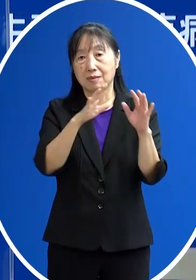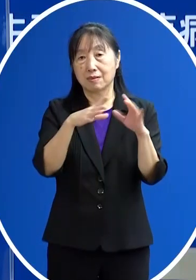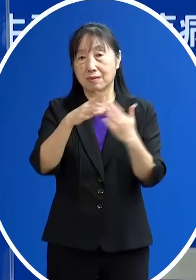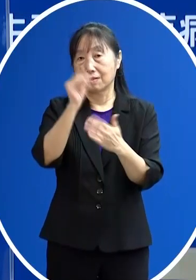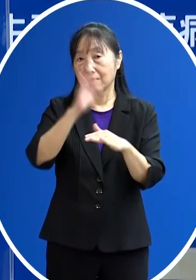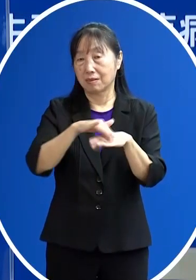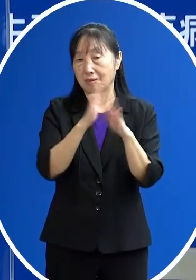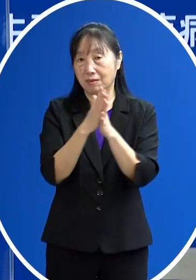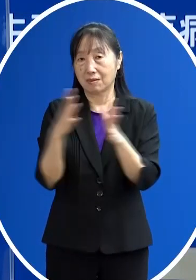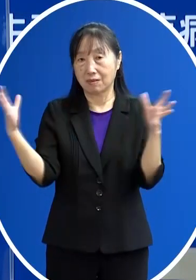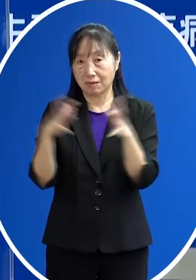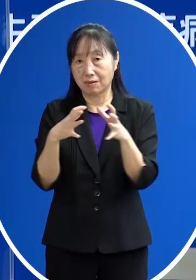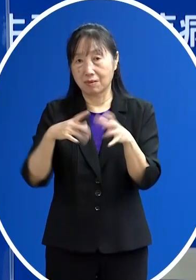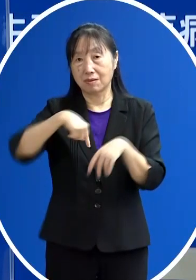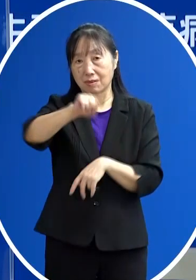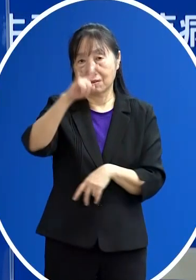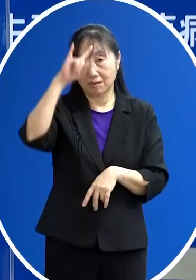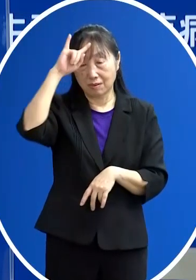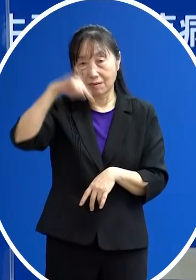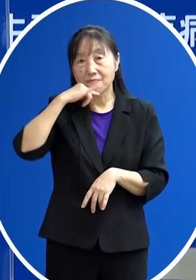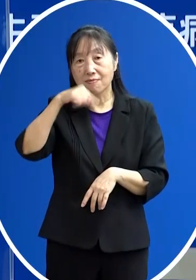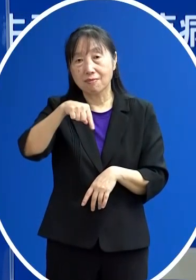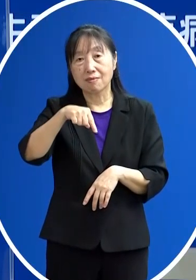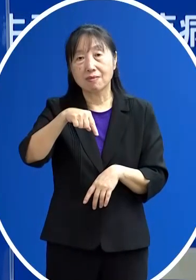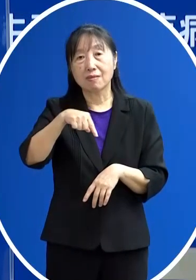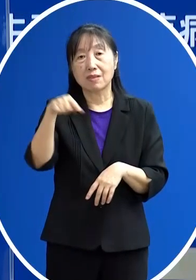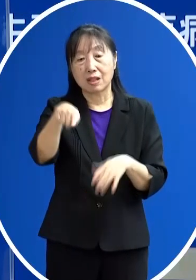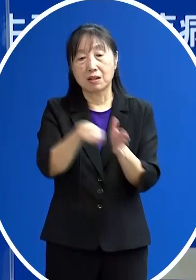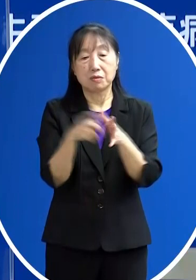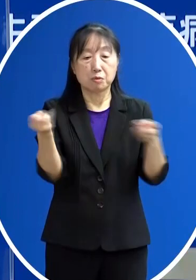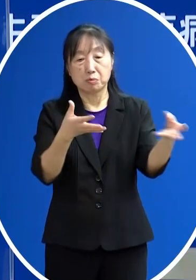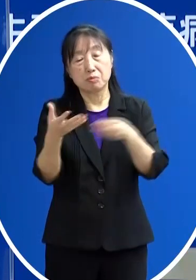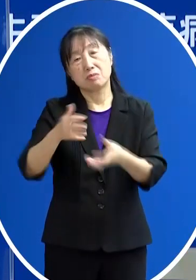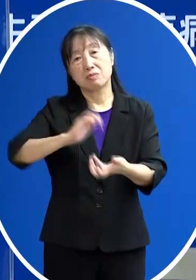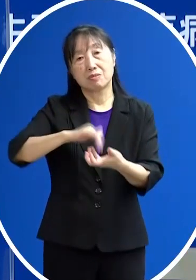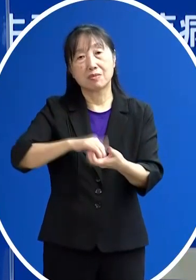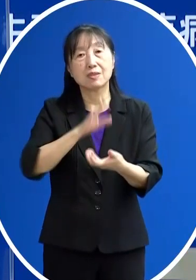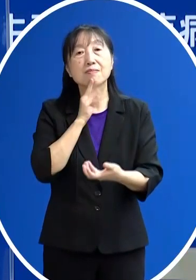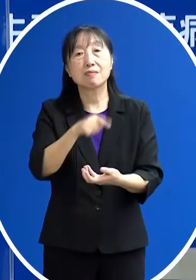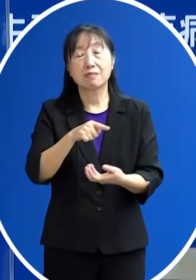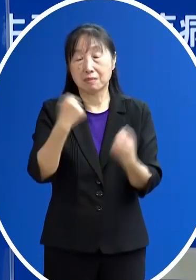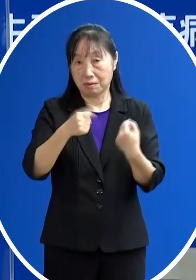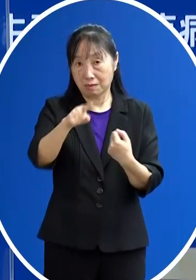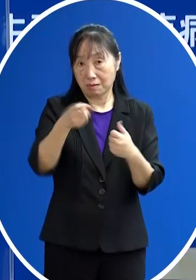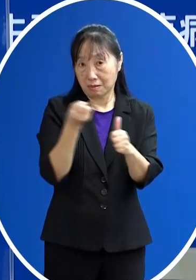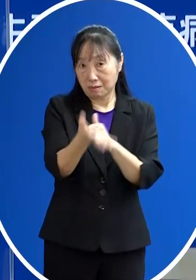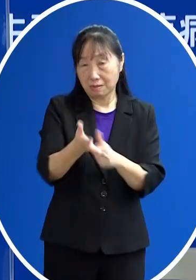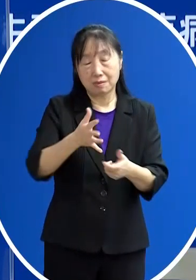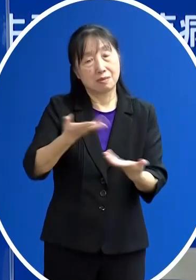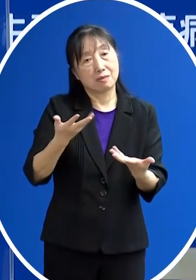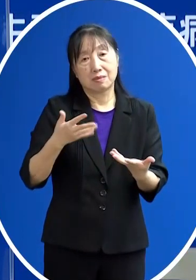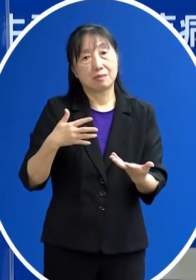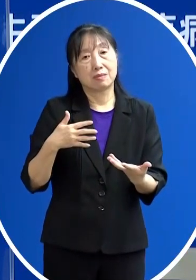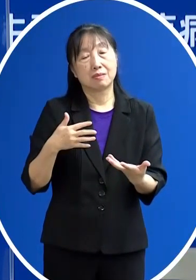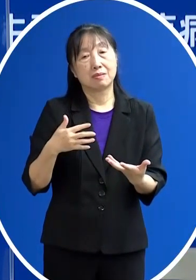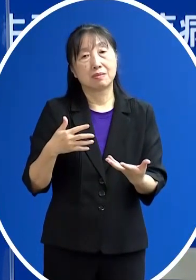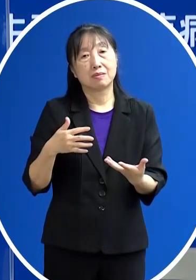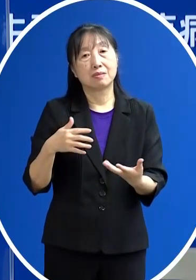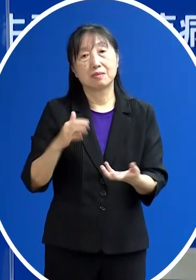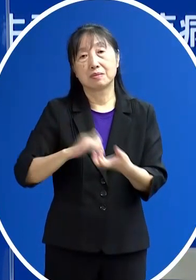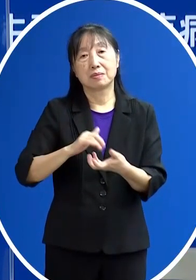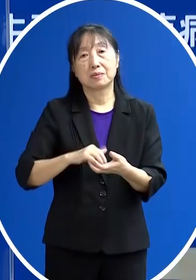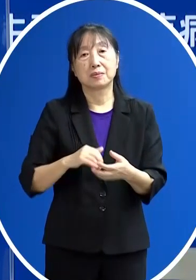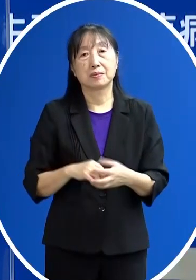个哈萨克这边，那互相传播的，也不一定是在哈萨克那边有传染，那这个也不